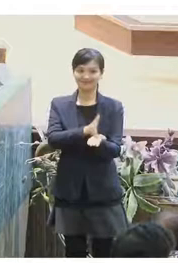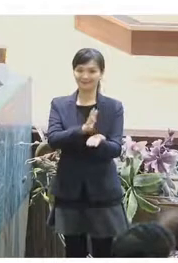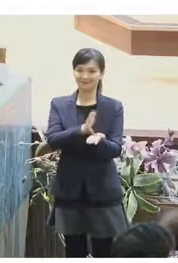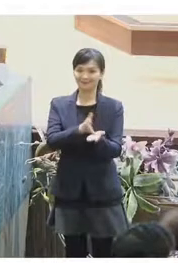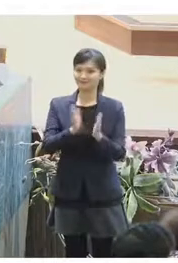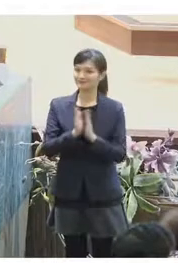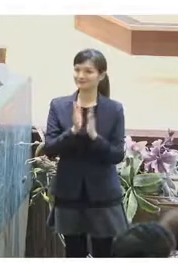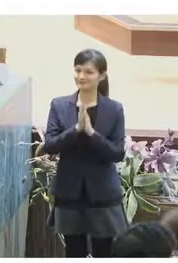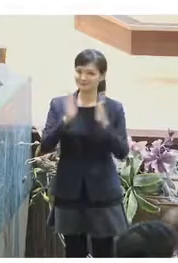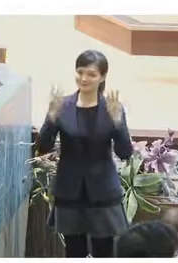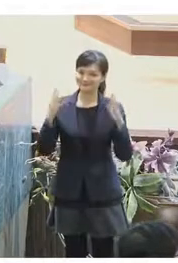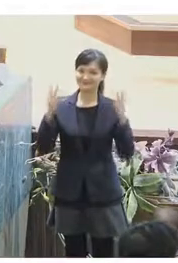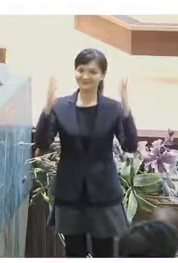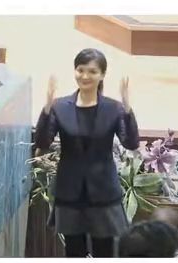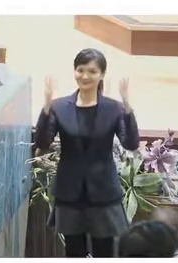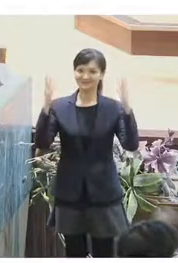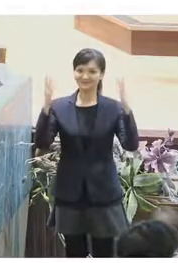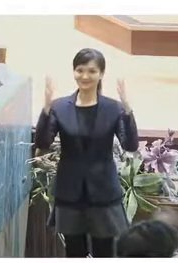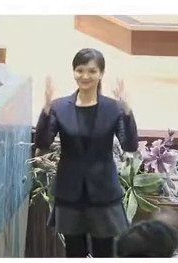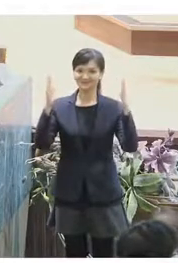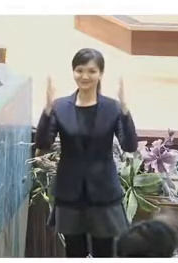辞。